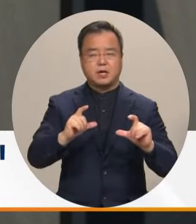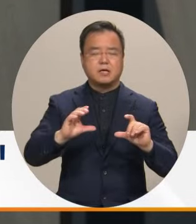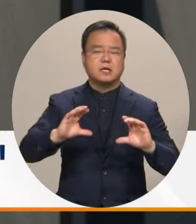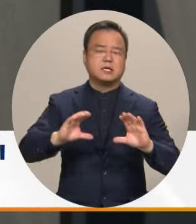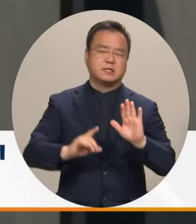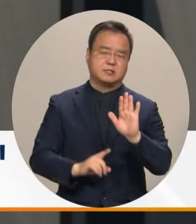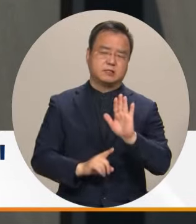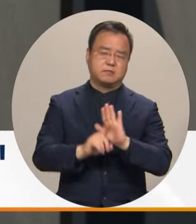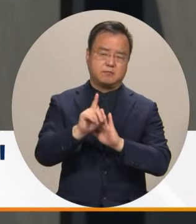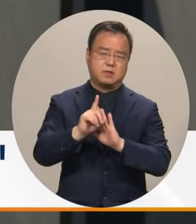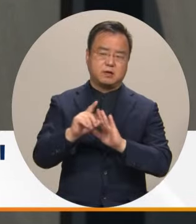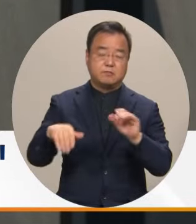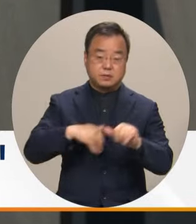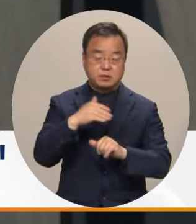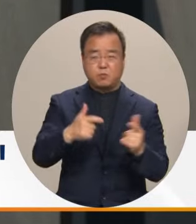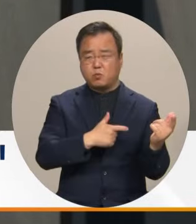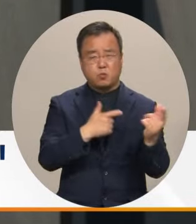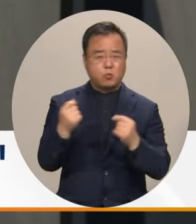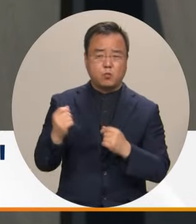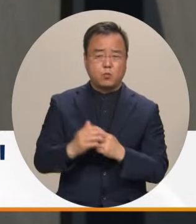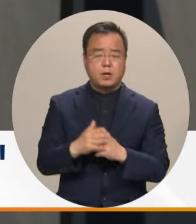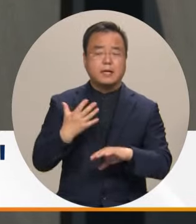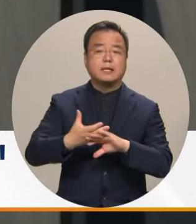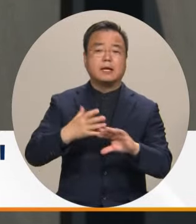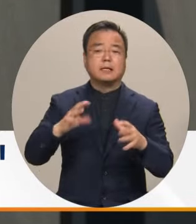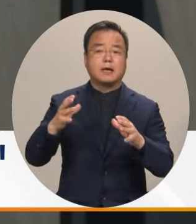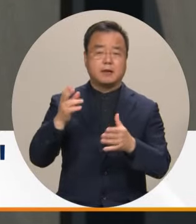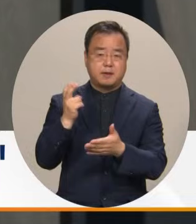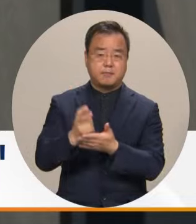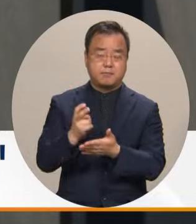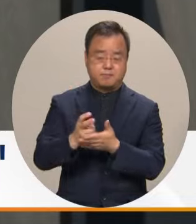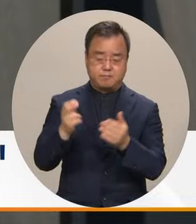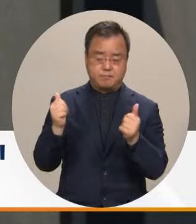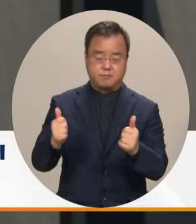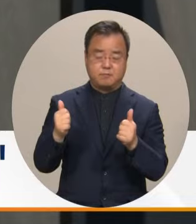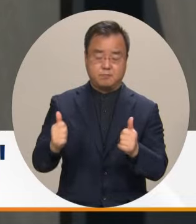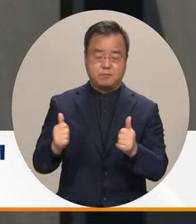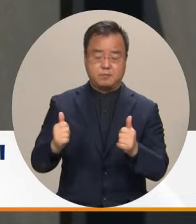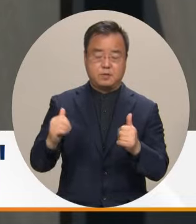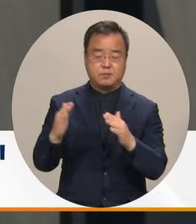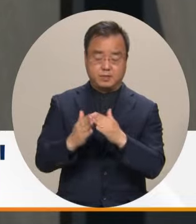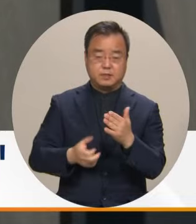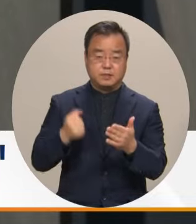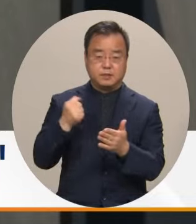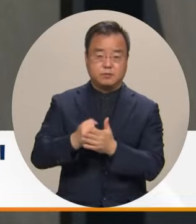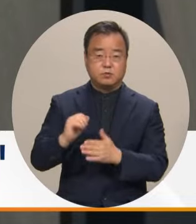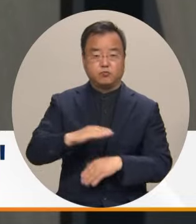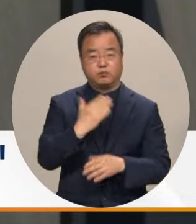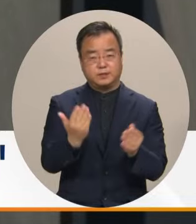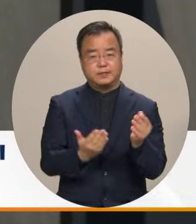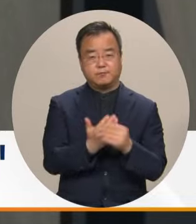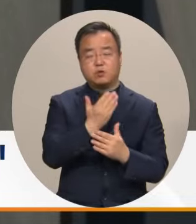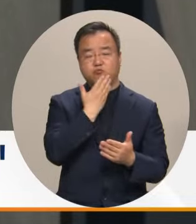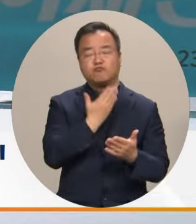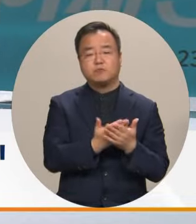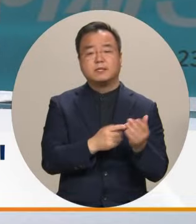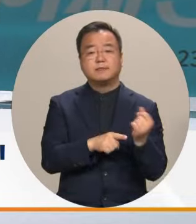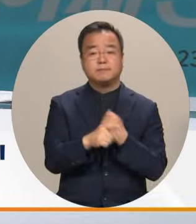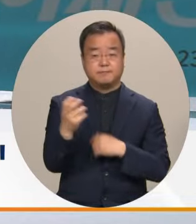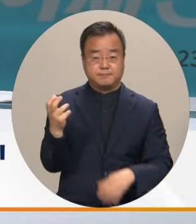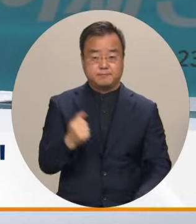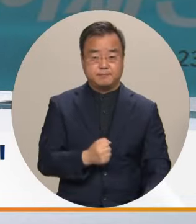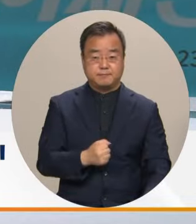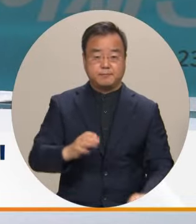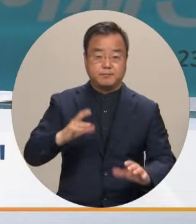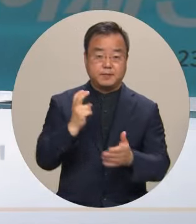기후변화와관련하여정확히동일한상황에직면해있습니다.그러므로 외국법원의이러한판결은 우리사건에도매우중요한의미를지닙니다 . 헌법